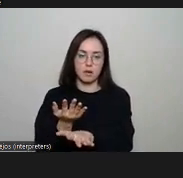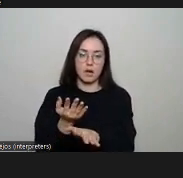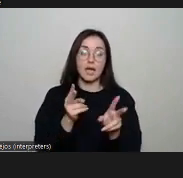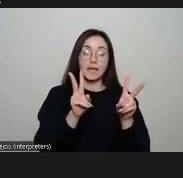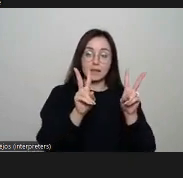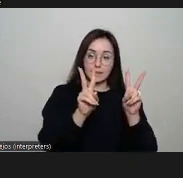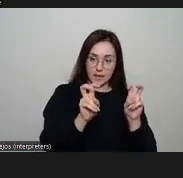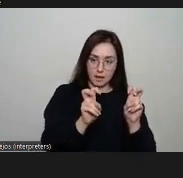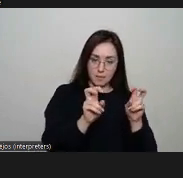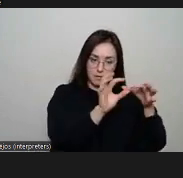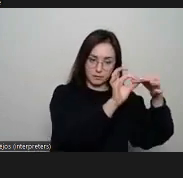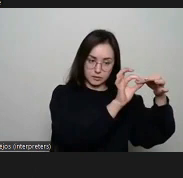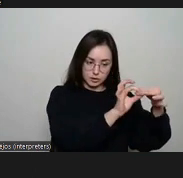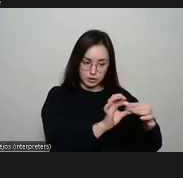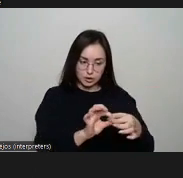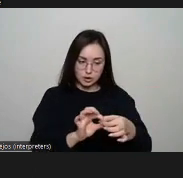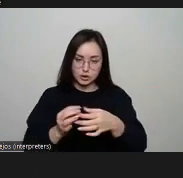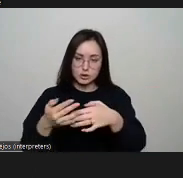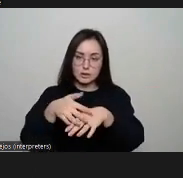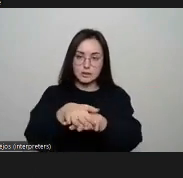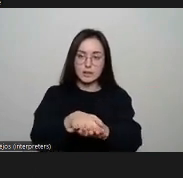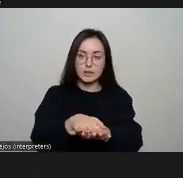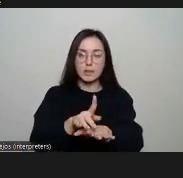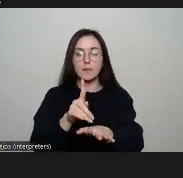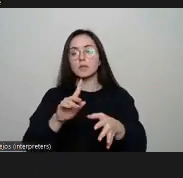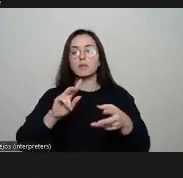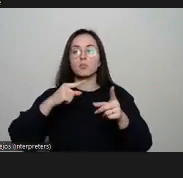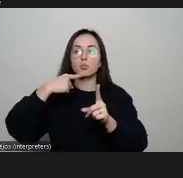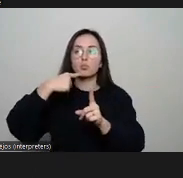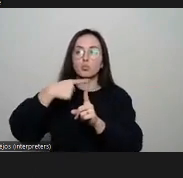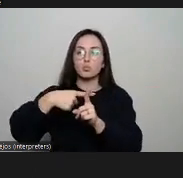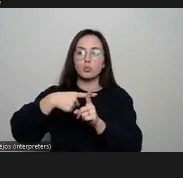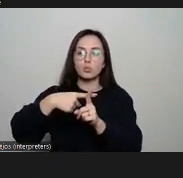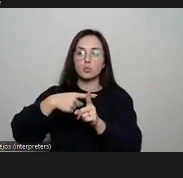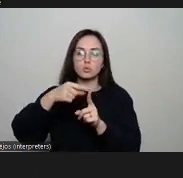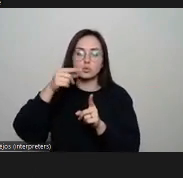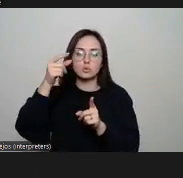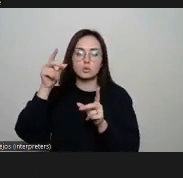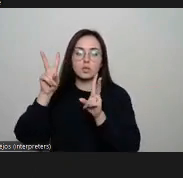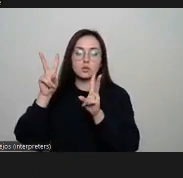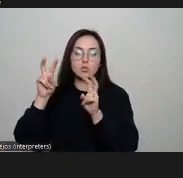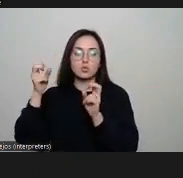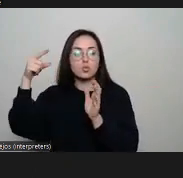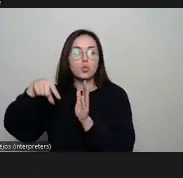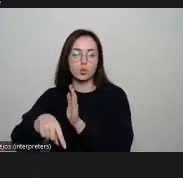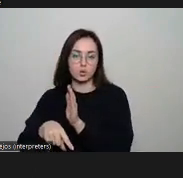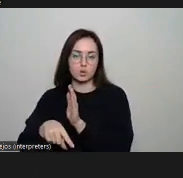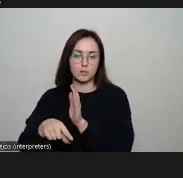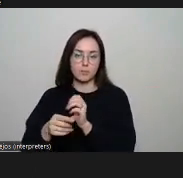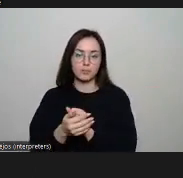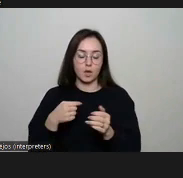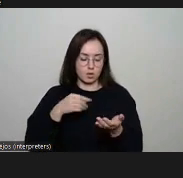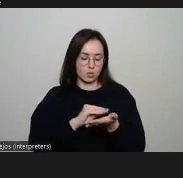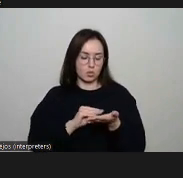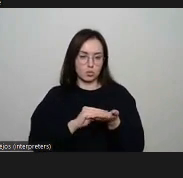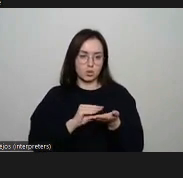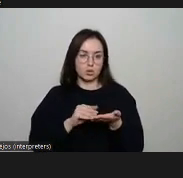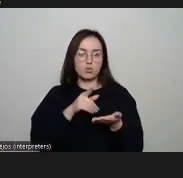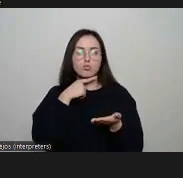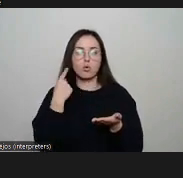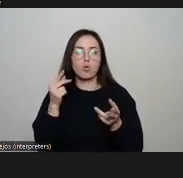temą, bet tai vyksta, pavyzdžiui, per konceptą. Ir aš užsirašiau daugybę tų konceptų, kurie galėtų būti, reiškia,